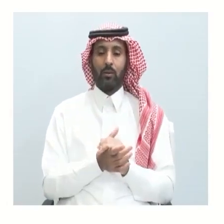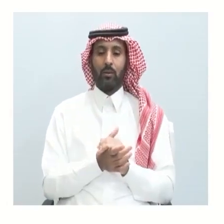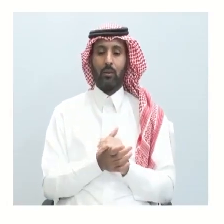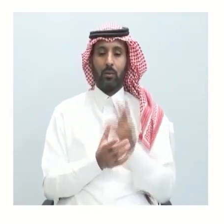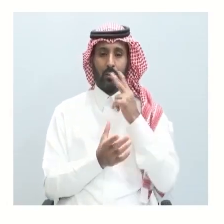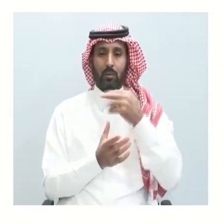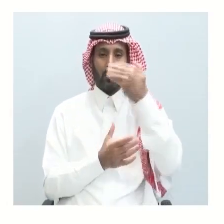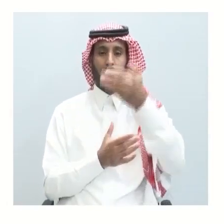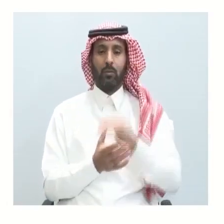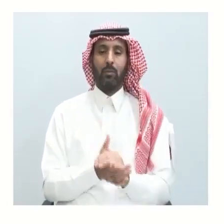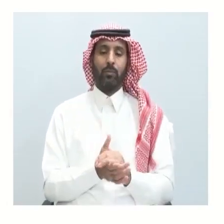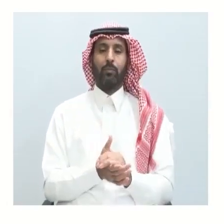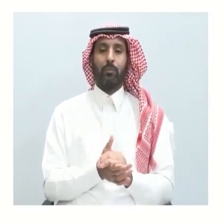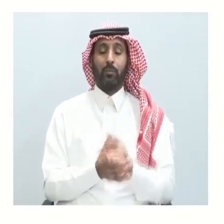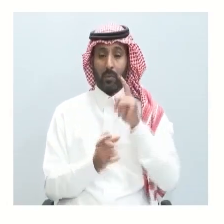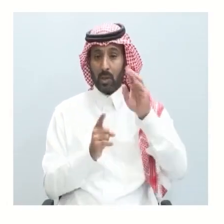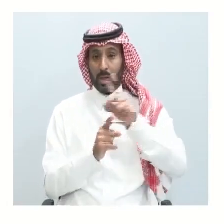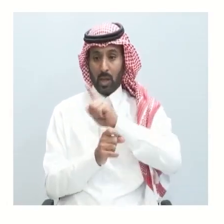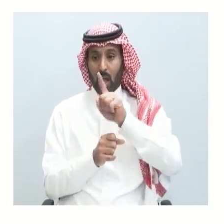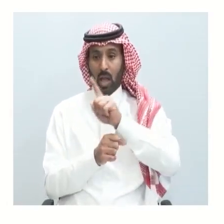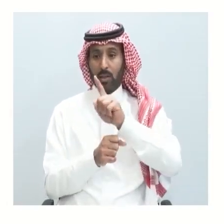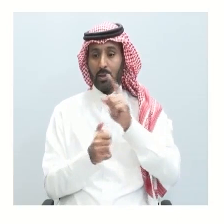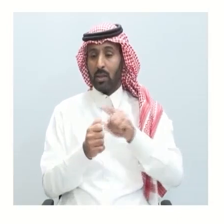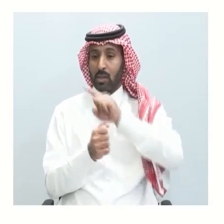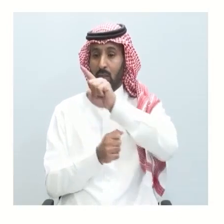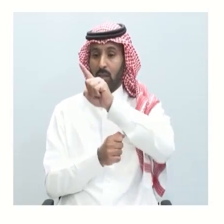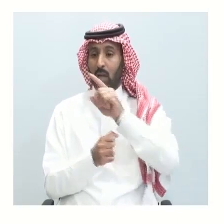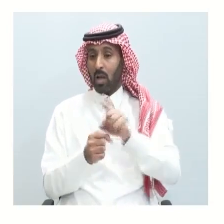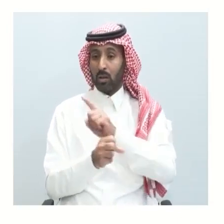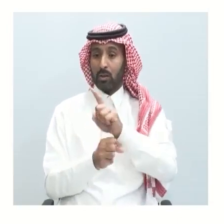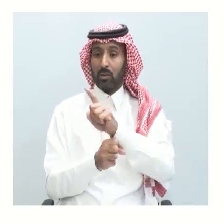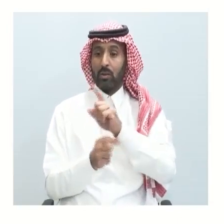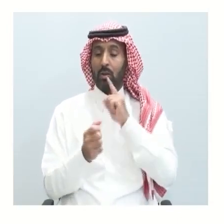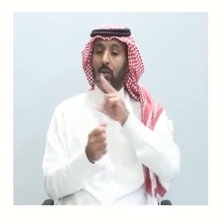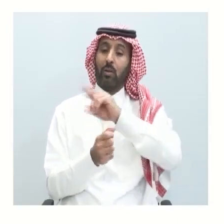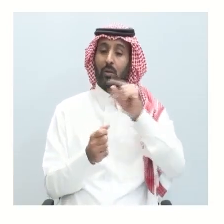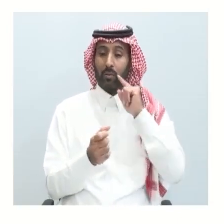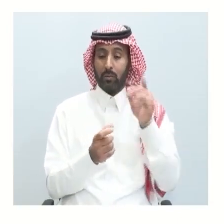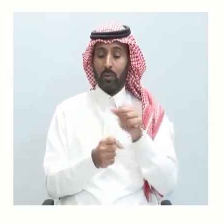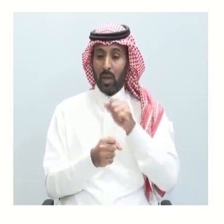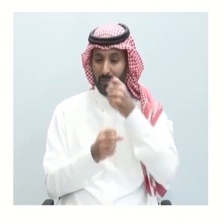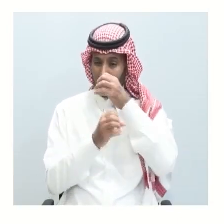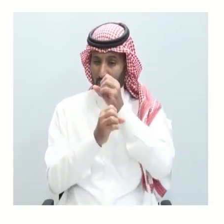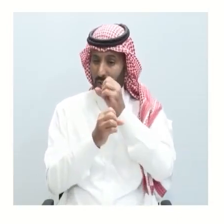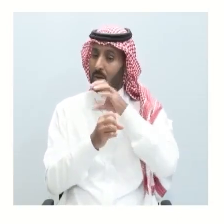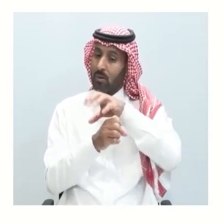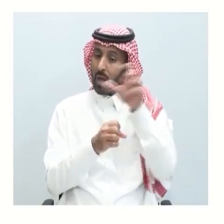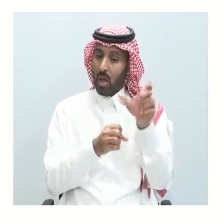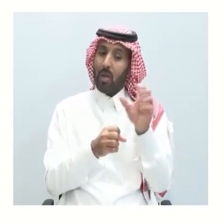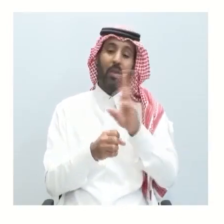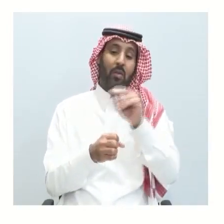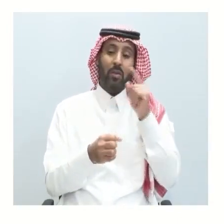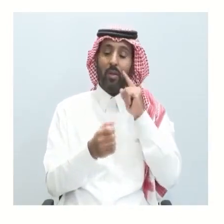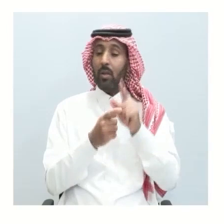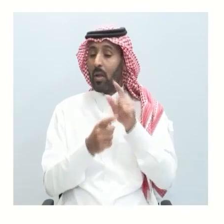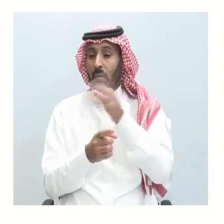انظر الآن، غاز غاز غاز غاز، إذن هو متجانس. هل يوجد معاملات؟